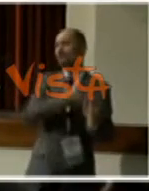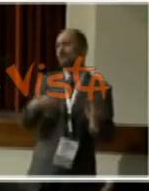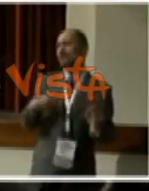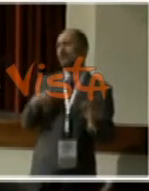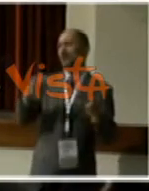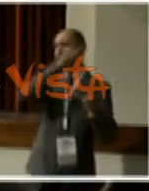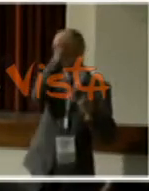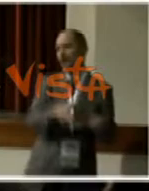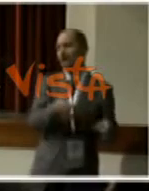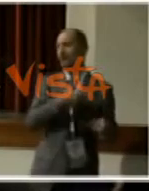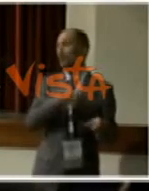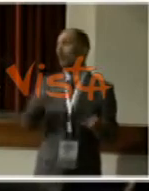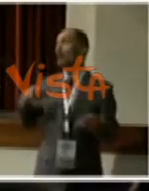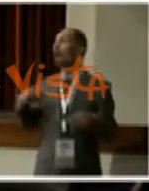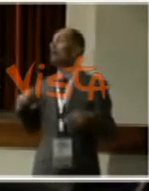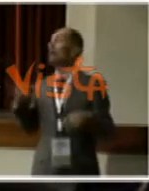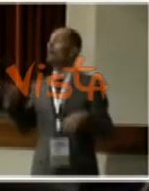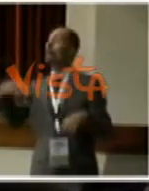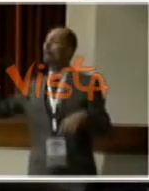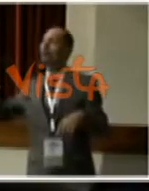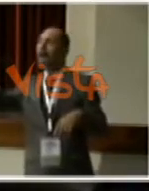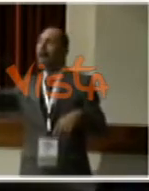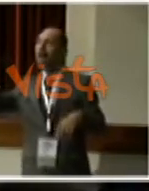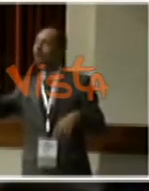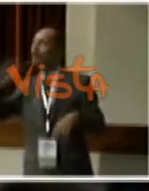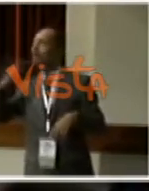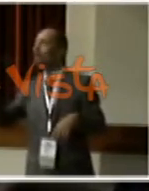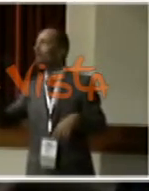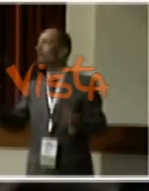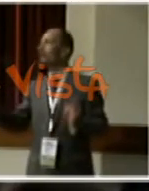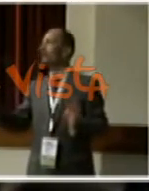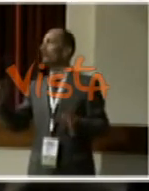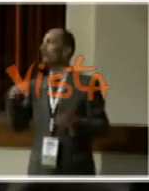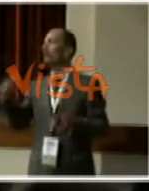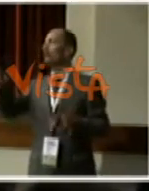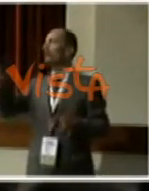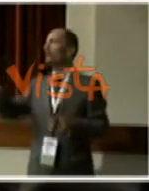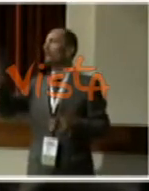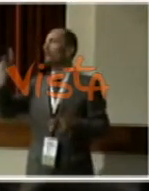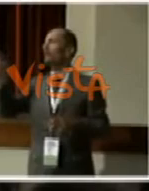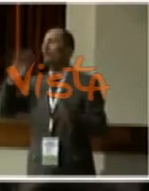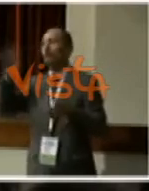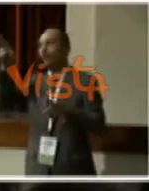alla vostra sinistra è quello che ha detto le cose più inenarrabili, non solo sul PD, ma